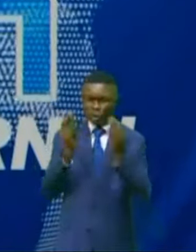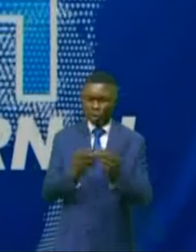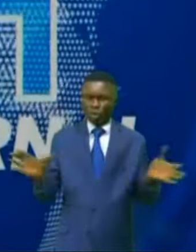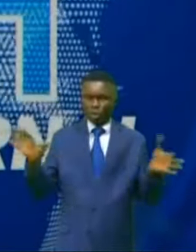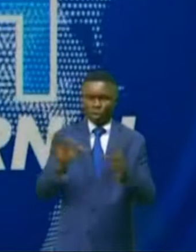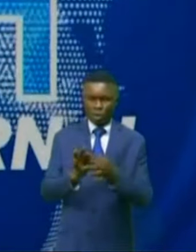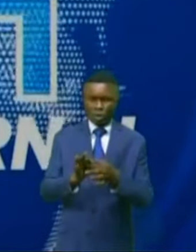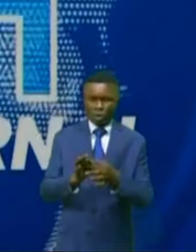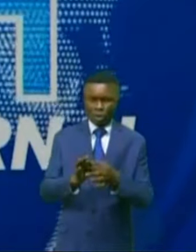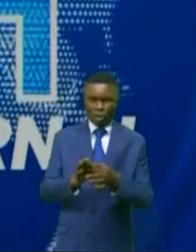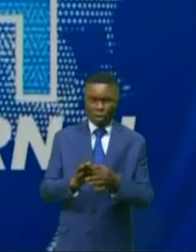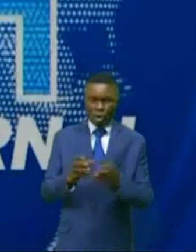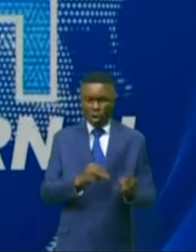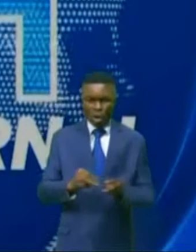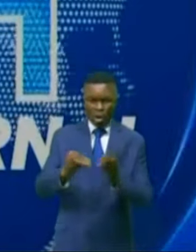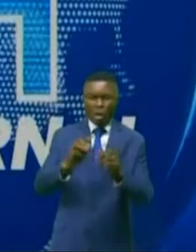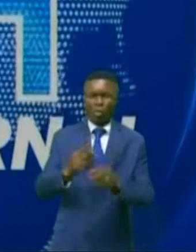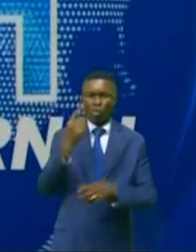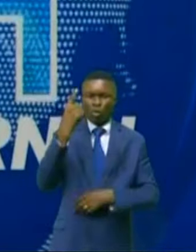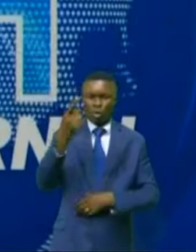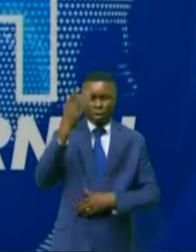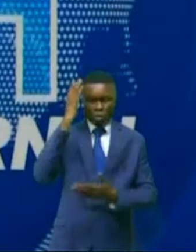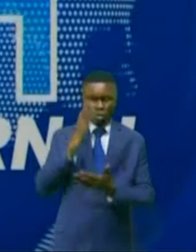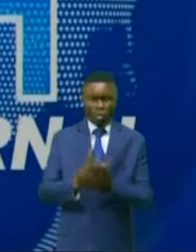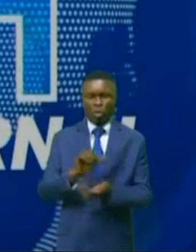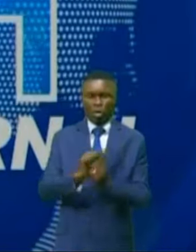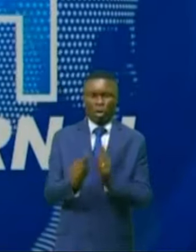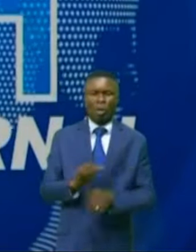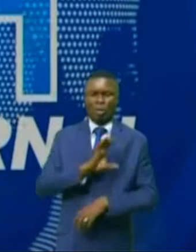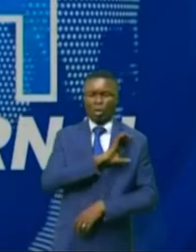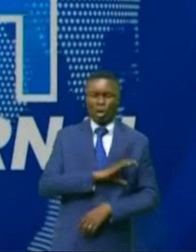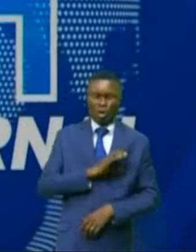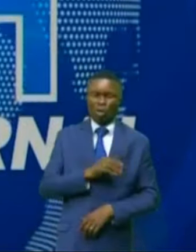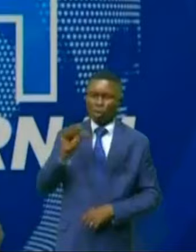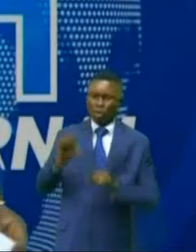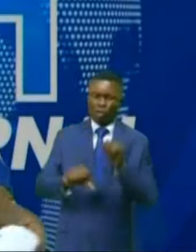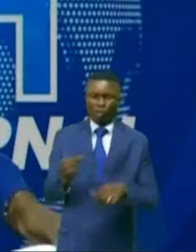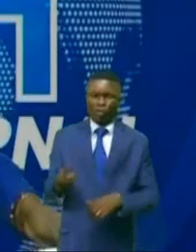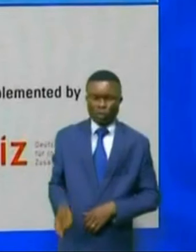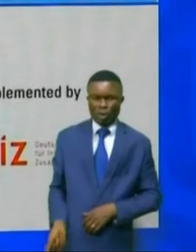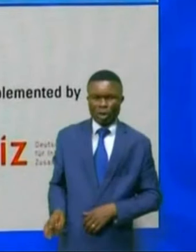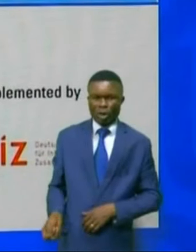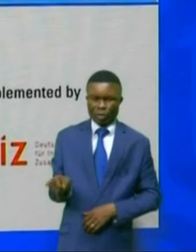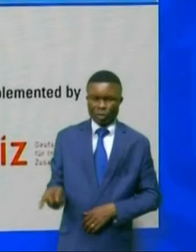pour des stratégies communes de lutte. Un reportage de Guy Matundu.